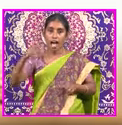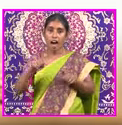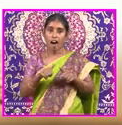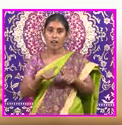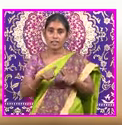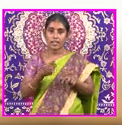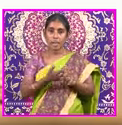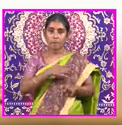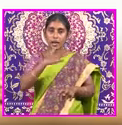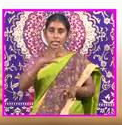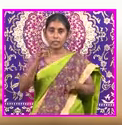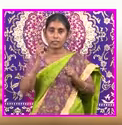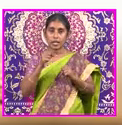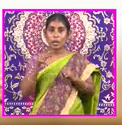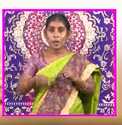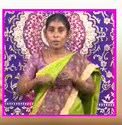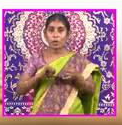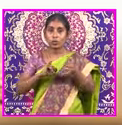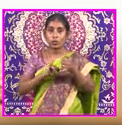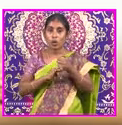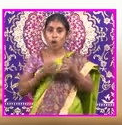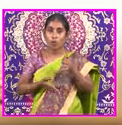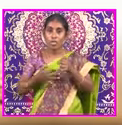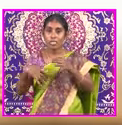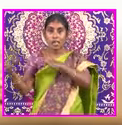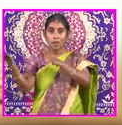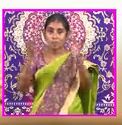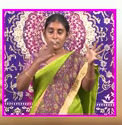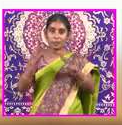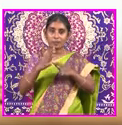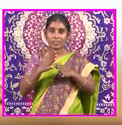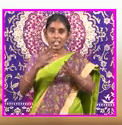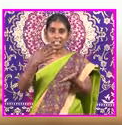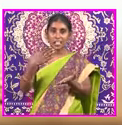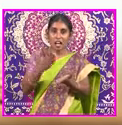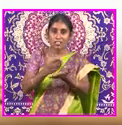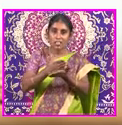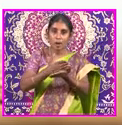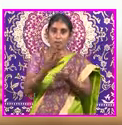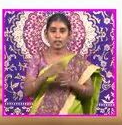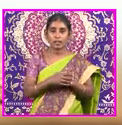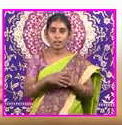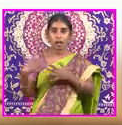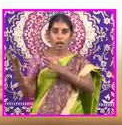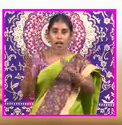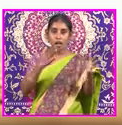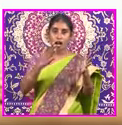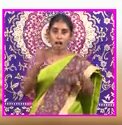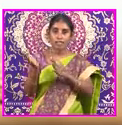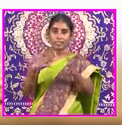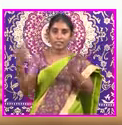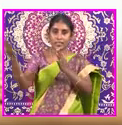வீசும் திசைக்கு குறுக்காக அமைந்துள்ளது. அதே போல ராஜஸ்தானில் உள்ள ஆரவள்ளி மலைத்தொடரானது இந்த